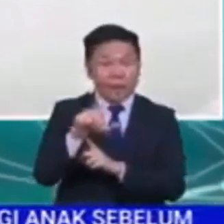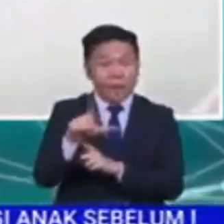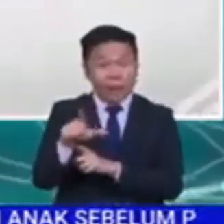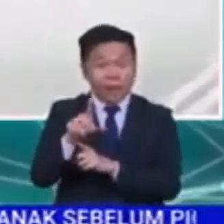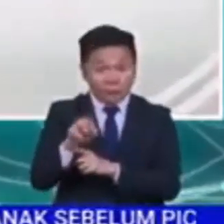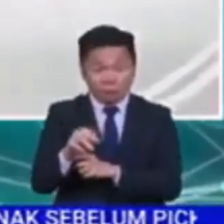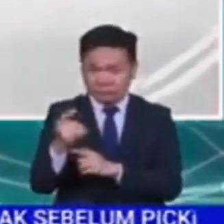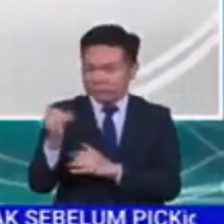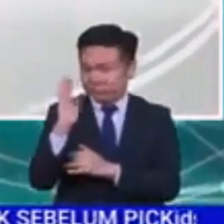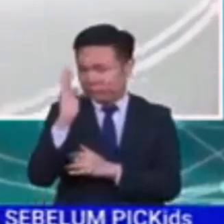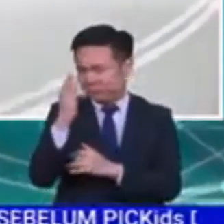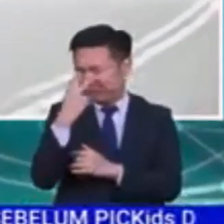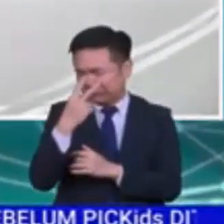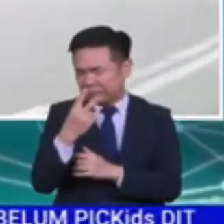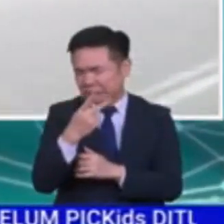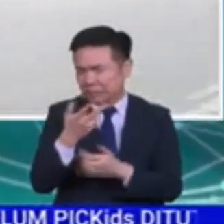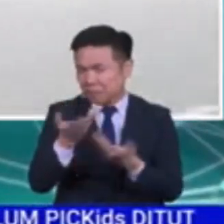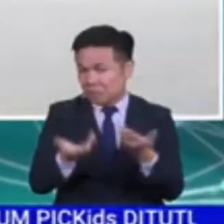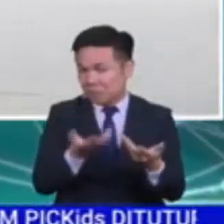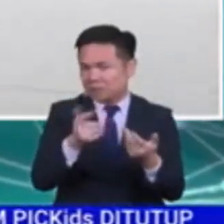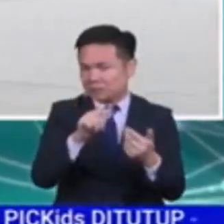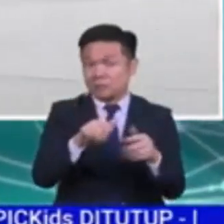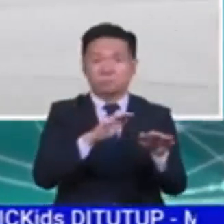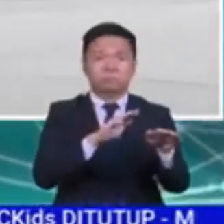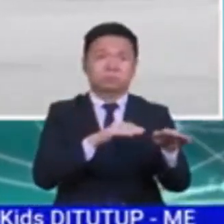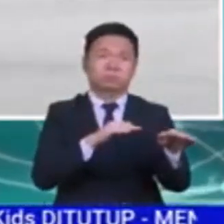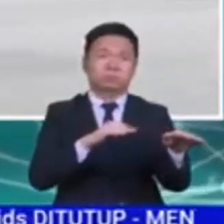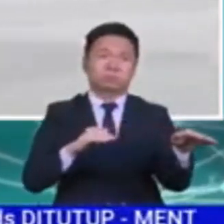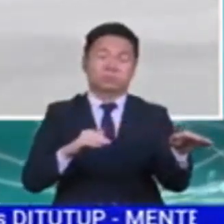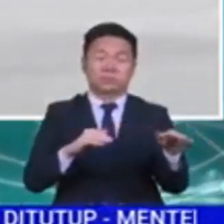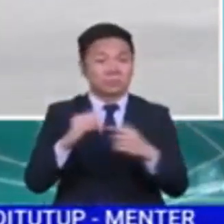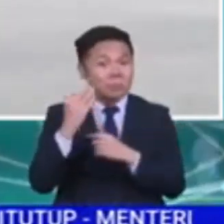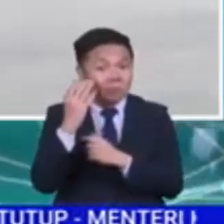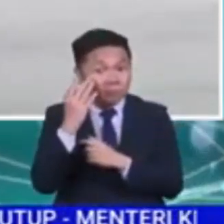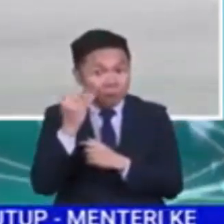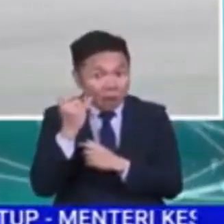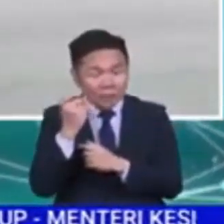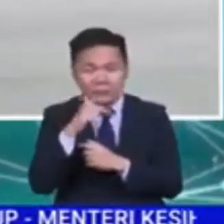Malaysia juga menjangkakan pertambahan bilangan kenderaan bukan sahaja